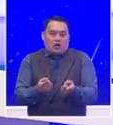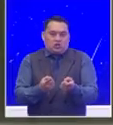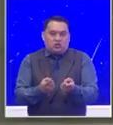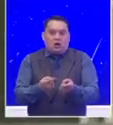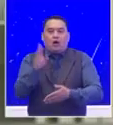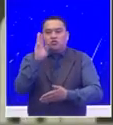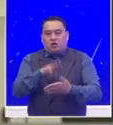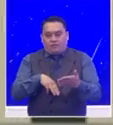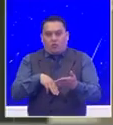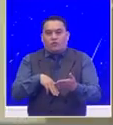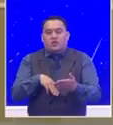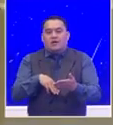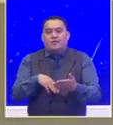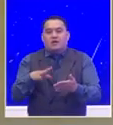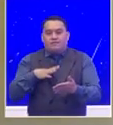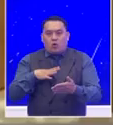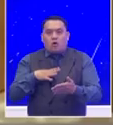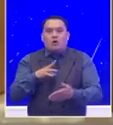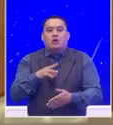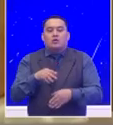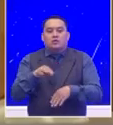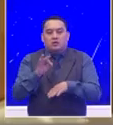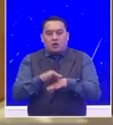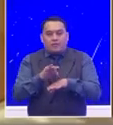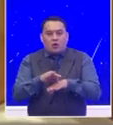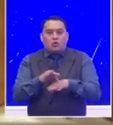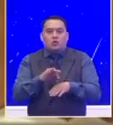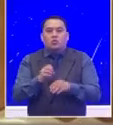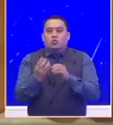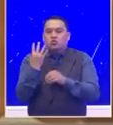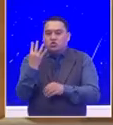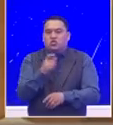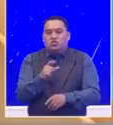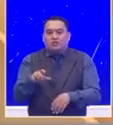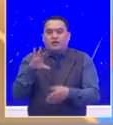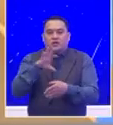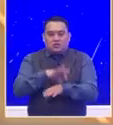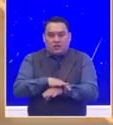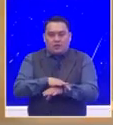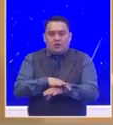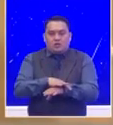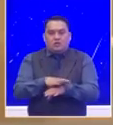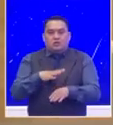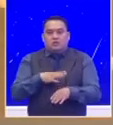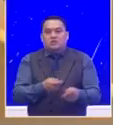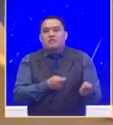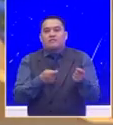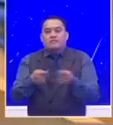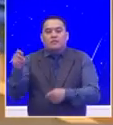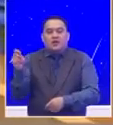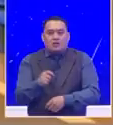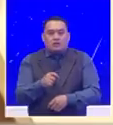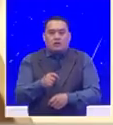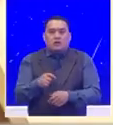остальные оштрафованы. Напомним, в регионе COVID-19 подтвердился у 4 человек. Все эти случаи завозные. Заболевшие